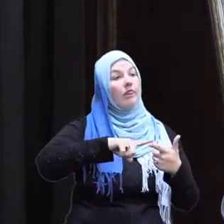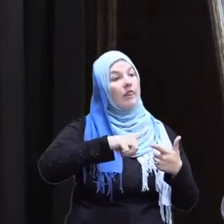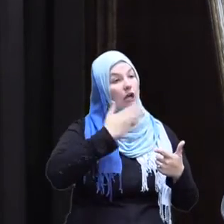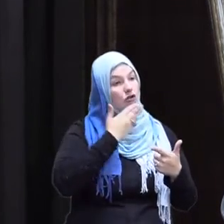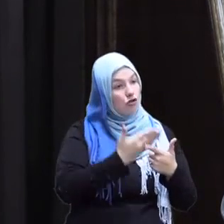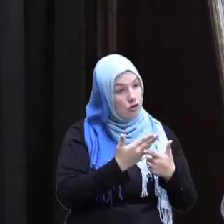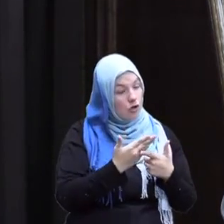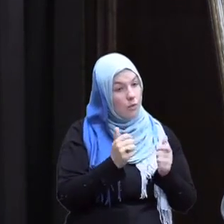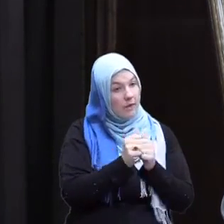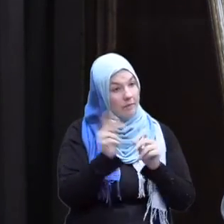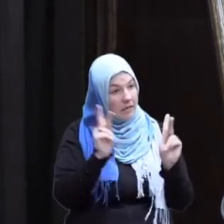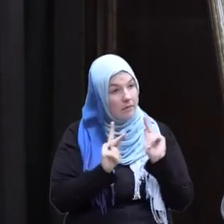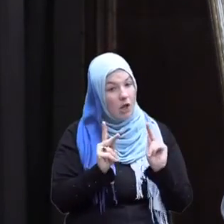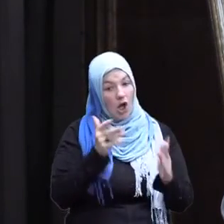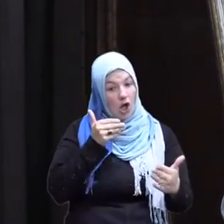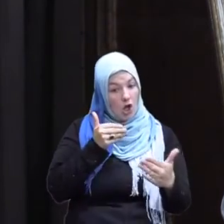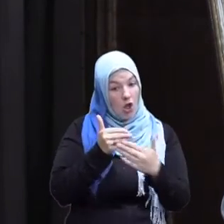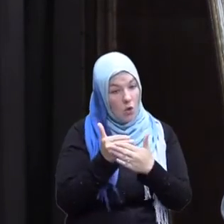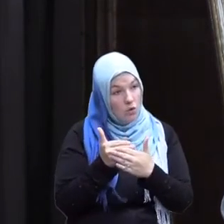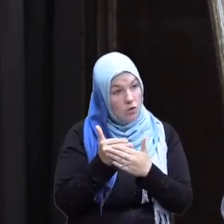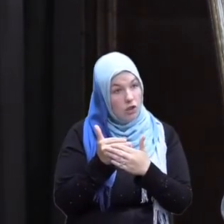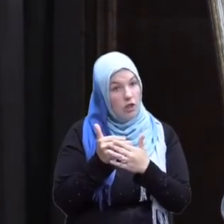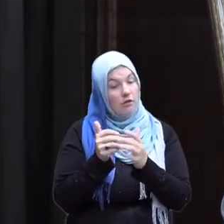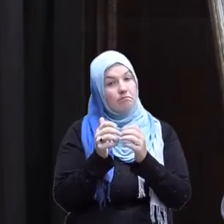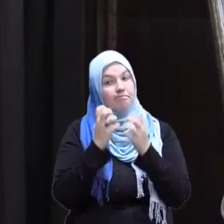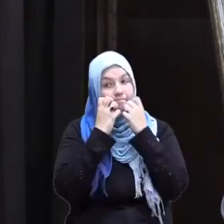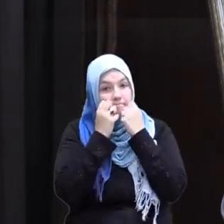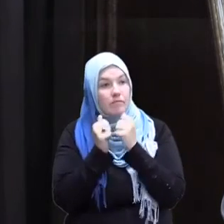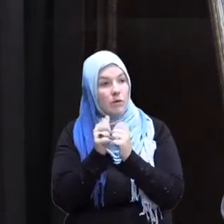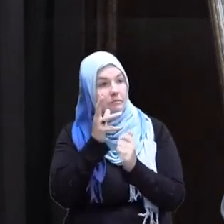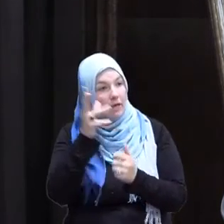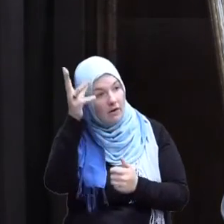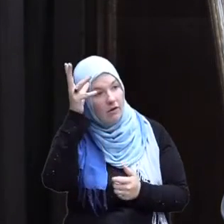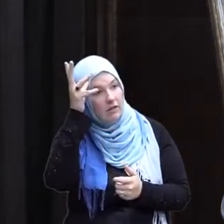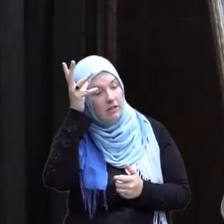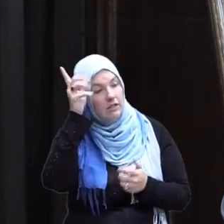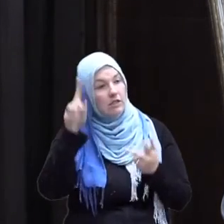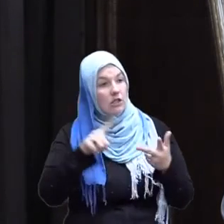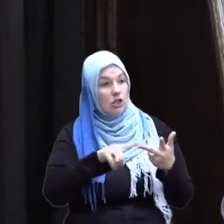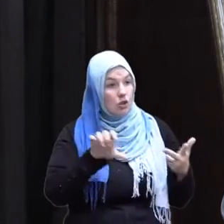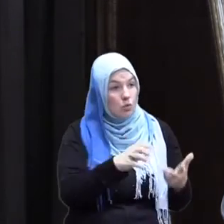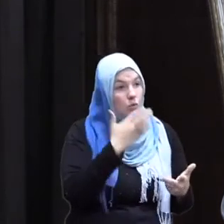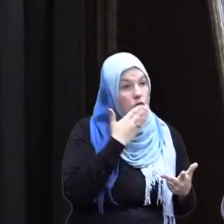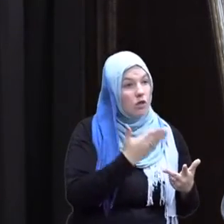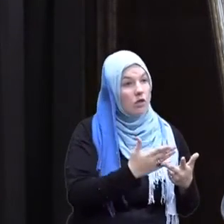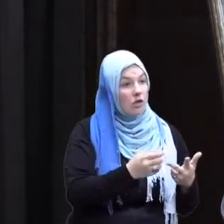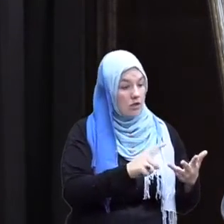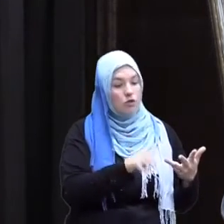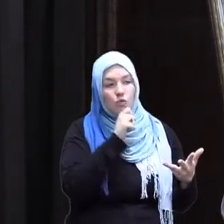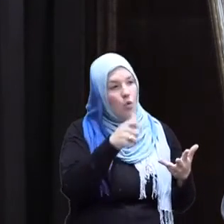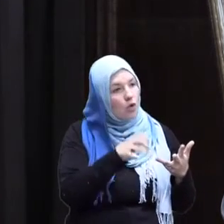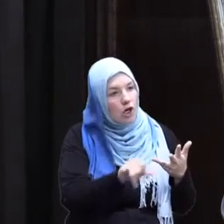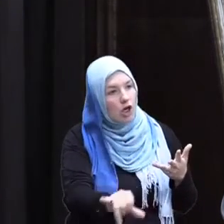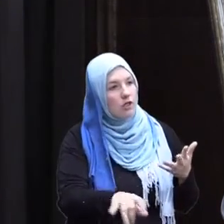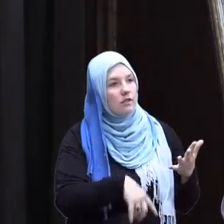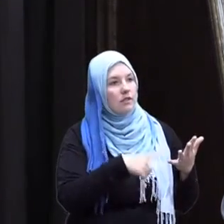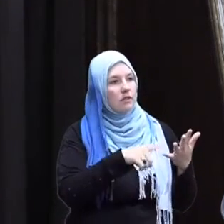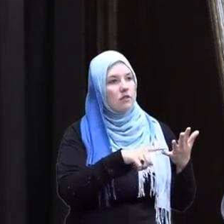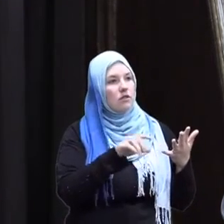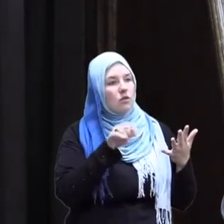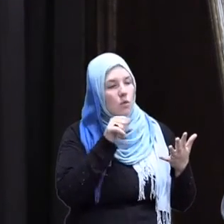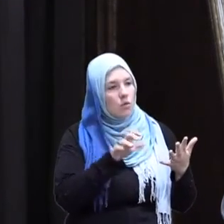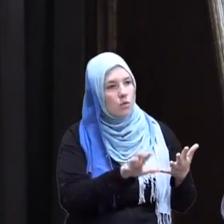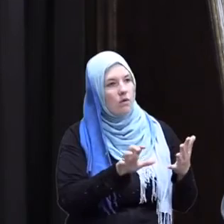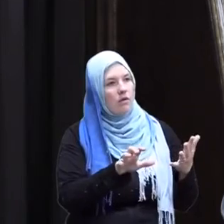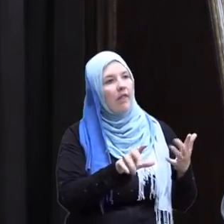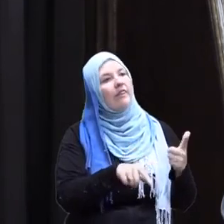The closest, the closer, and so on and so forth. وَأَقِيمُوا الصَّلَى وَآتُوا الزَّكَى.